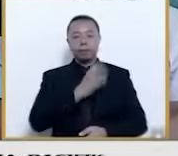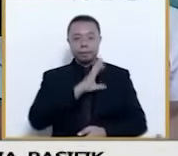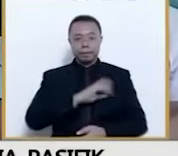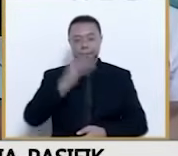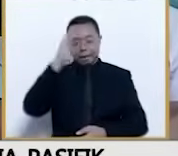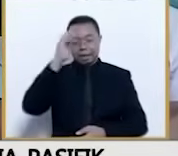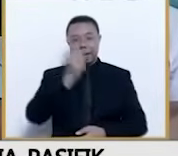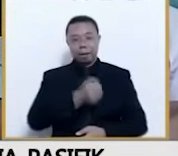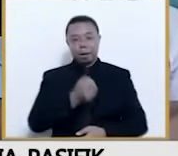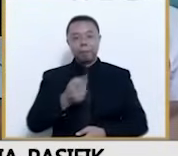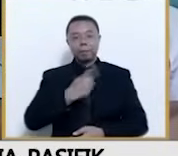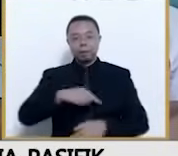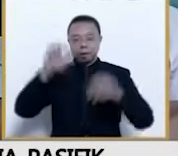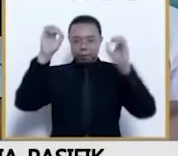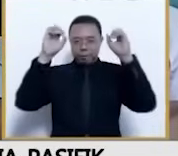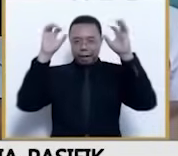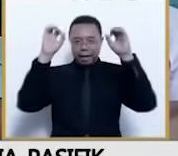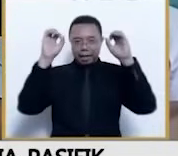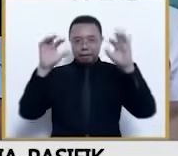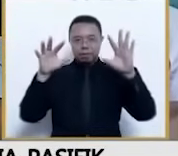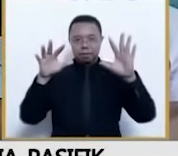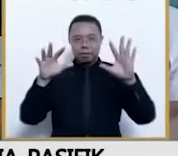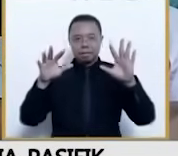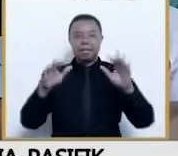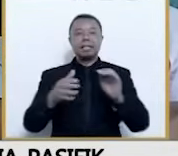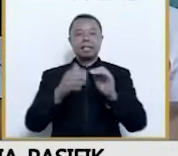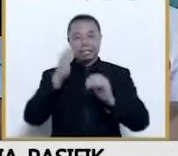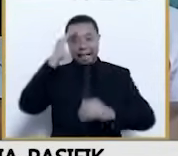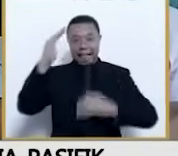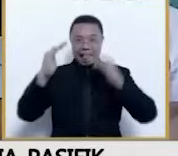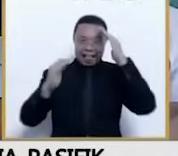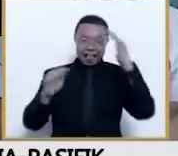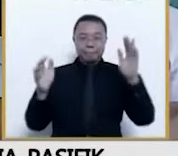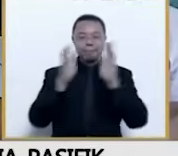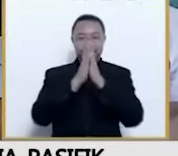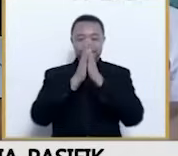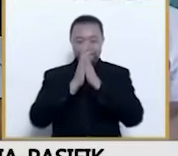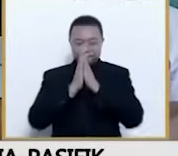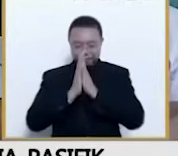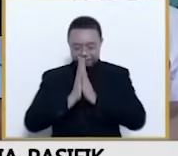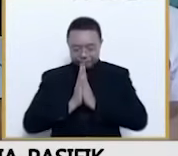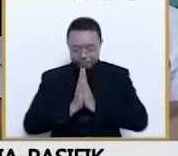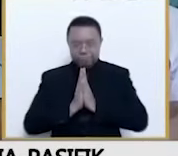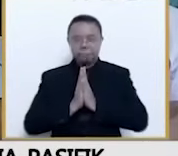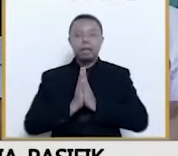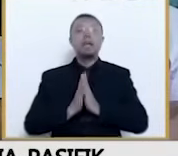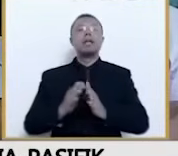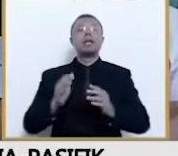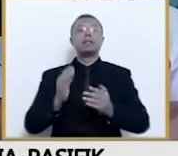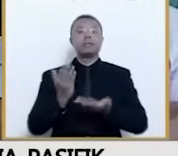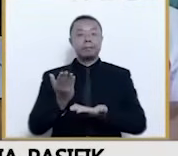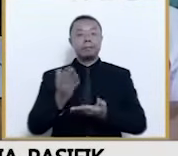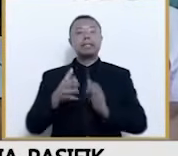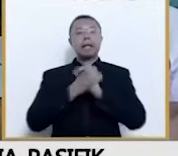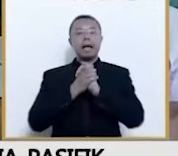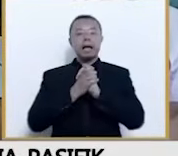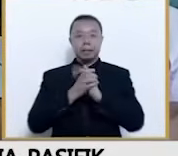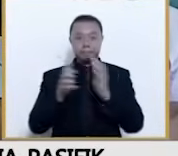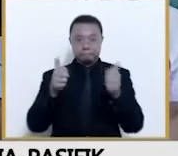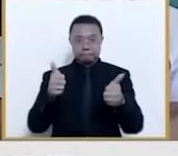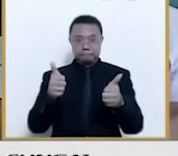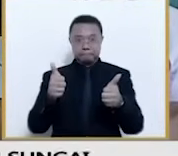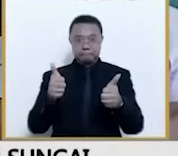Bismillahirrahmanirrahim. Assalamualaikum warahmatullahi wabarakatuh. Salam, salam sejahtera, Om Swastiastu, Namo Buddhaya, salam